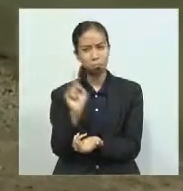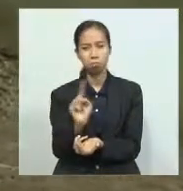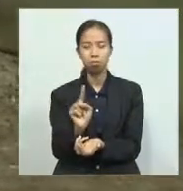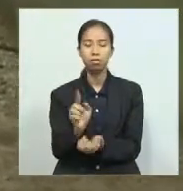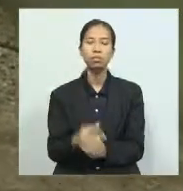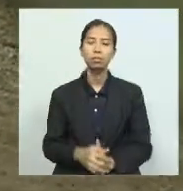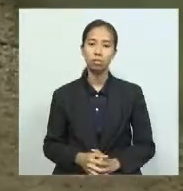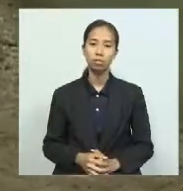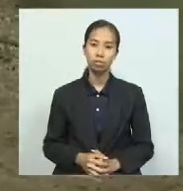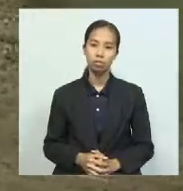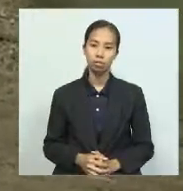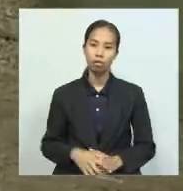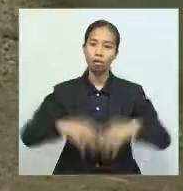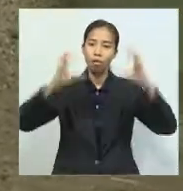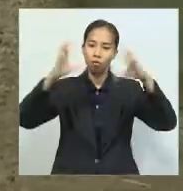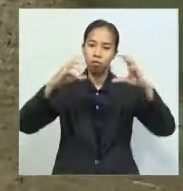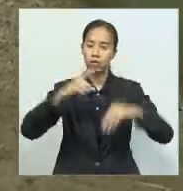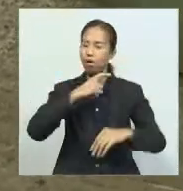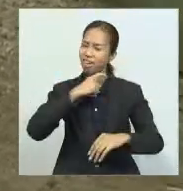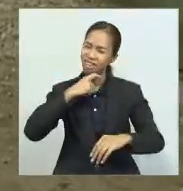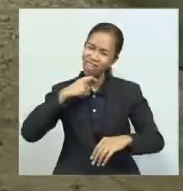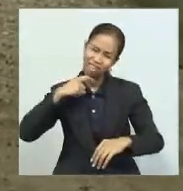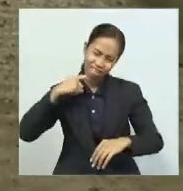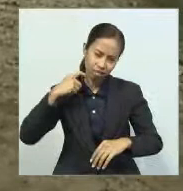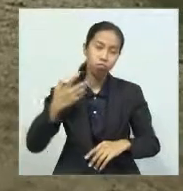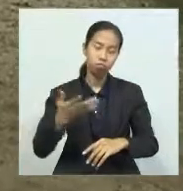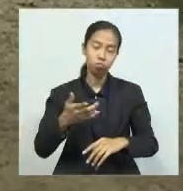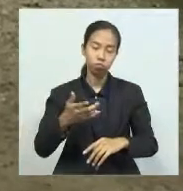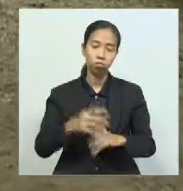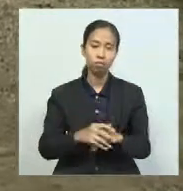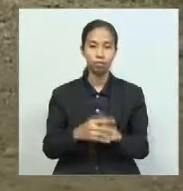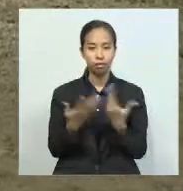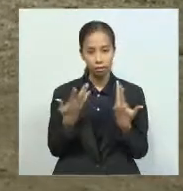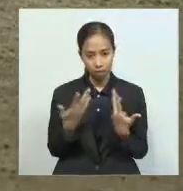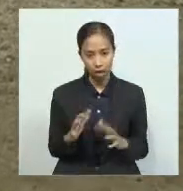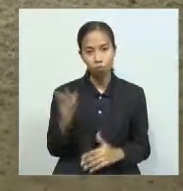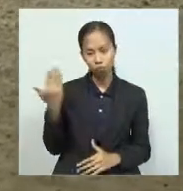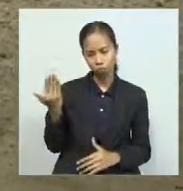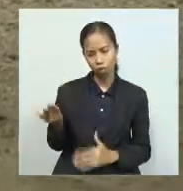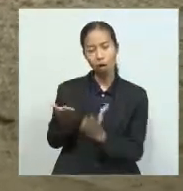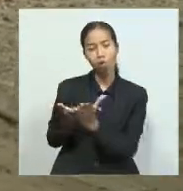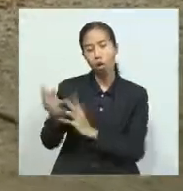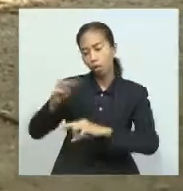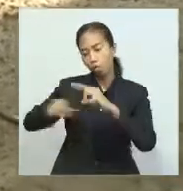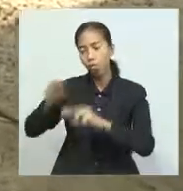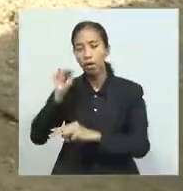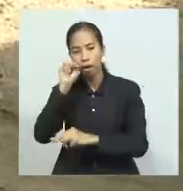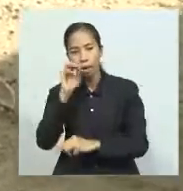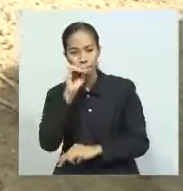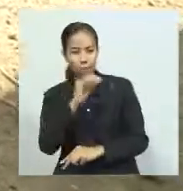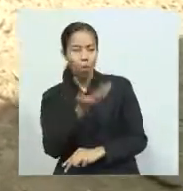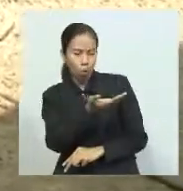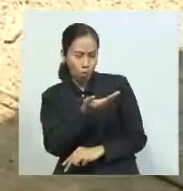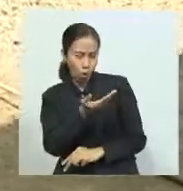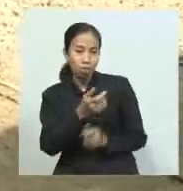ะฝนแรงนั้นไปอีกระยะหนึ่งแต่ว่าทางชลประทานจังหวัดพิจิตรก็บอกว่าขอความร่วมมือเกษตรกรนะครับตอน